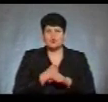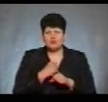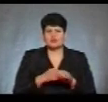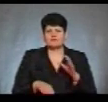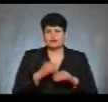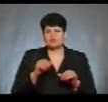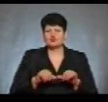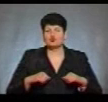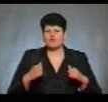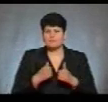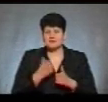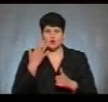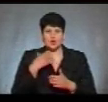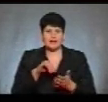представники